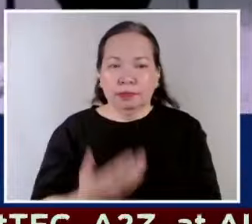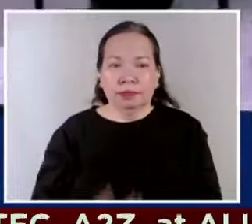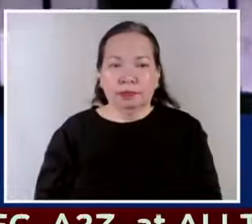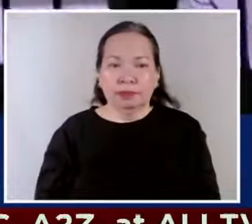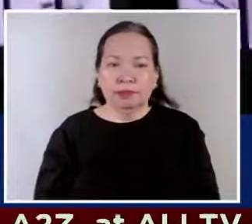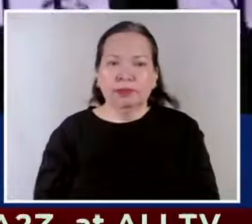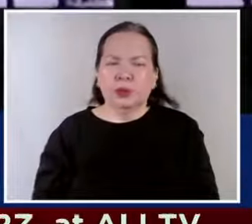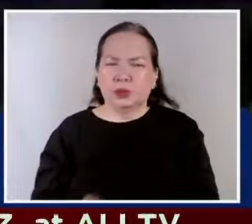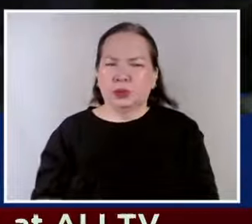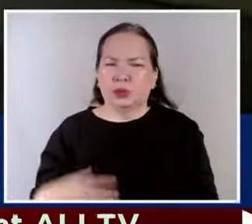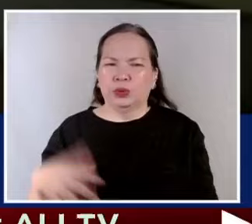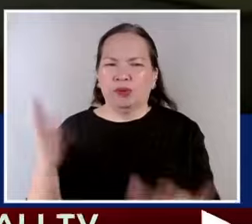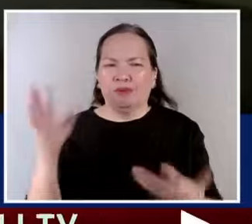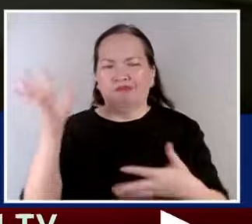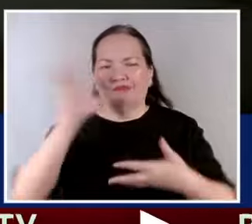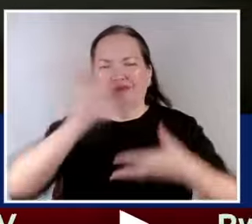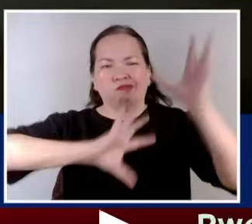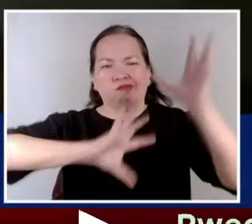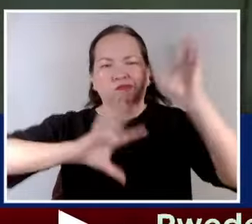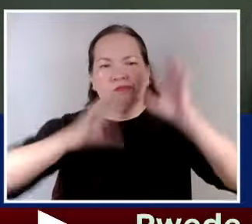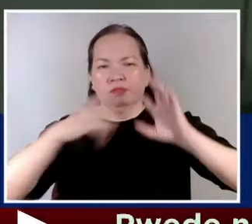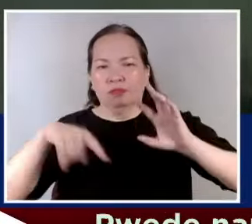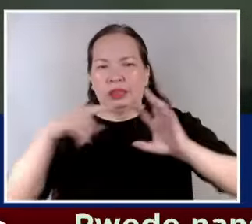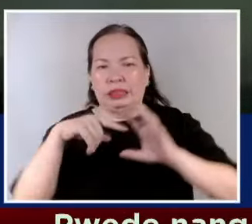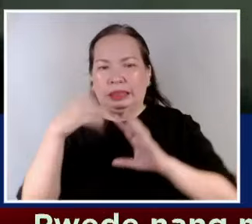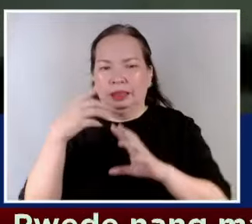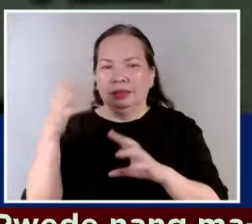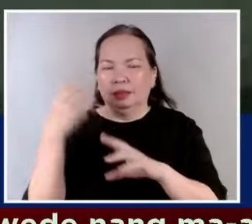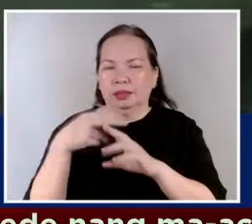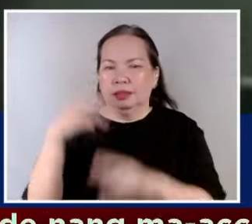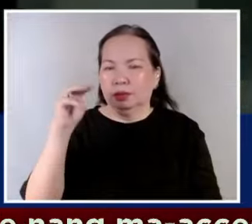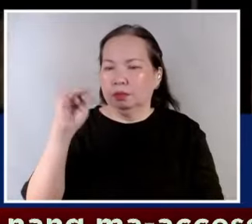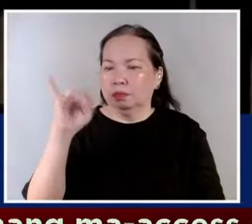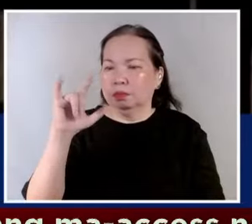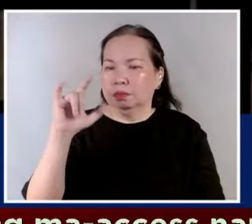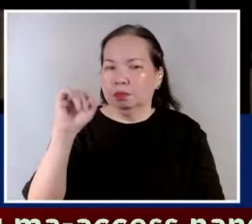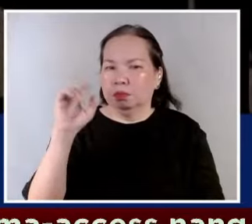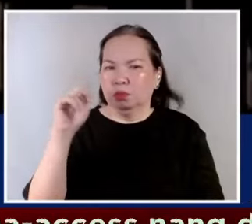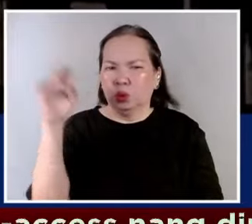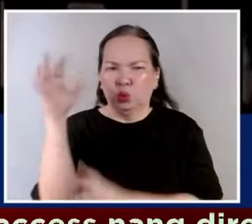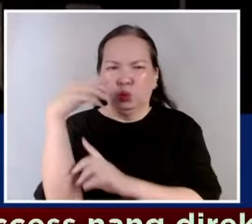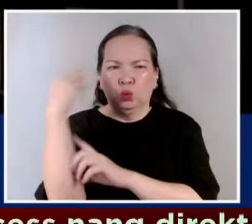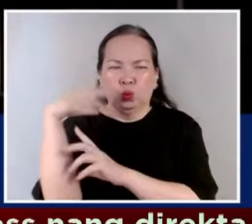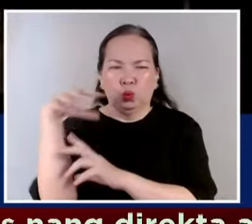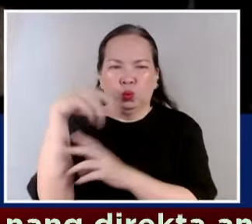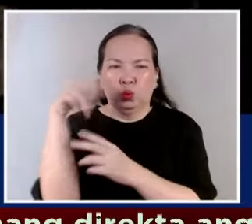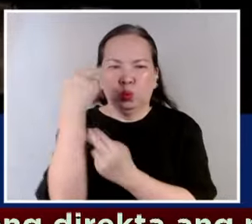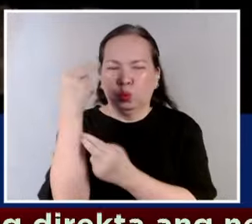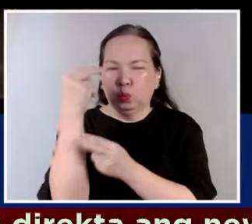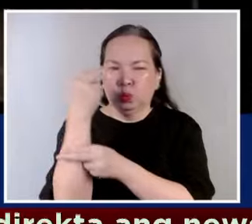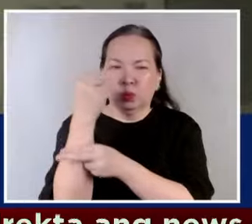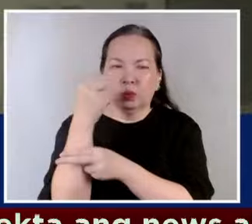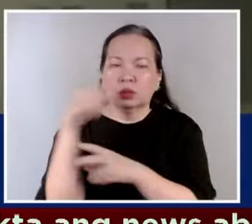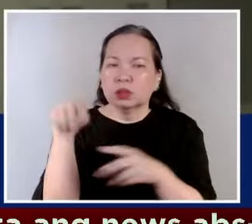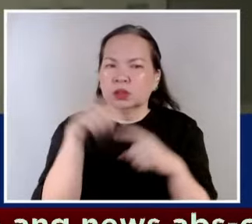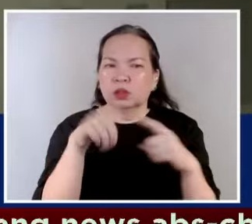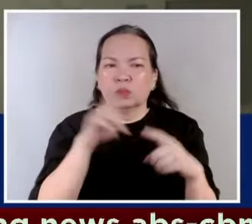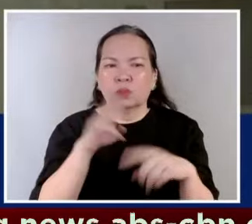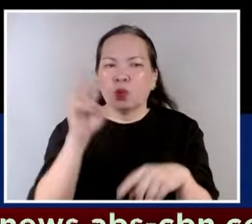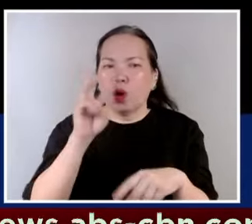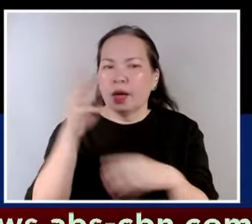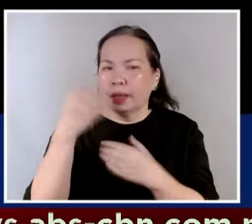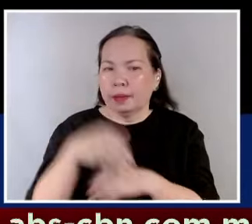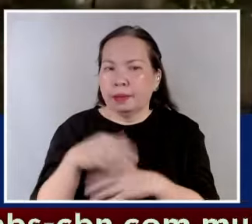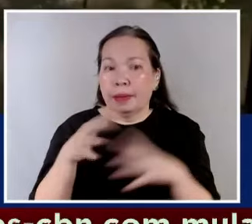Nag-iwan ng malaking pinsala ang Hurricane Milton na humagupit sa Florida, Miyerkules ng gabi sa Amerika. Malakas